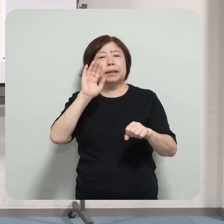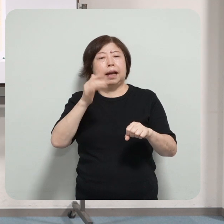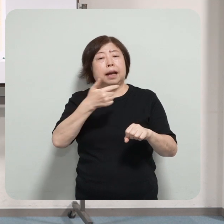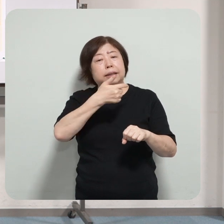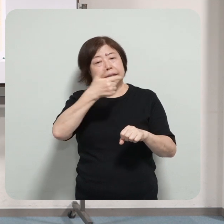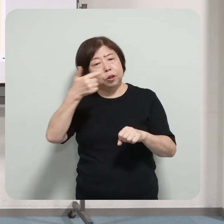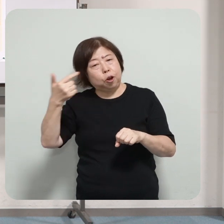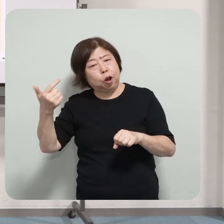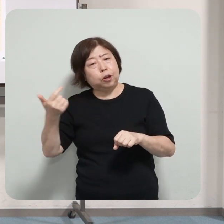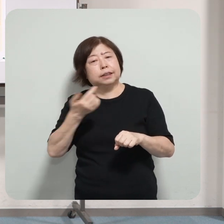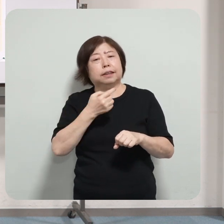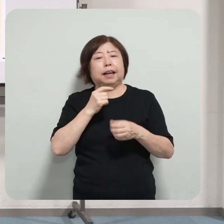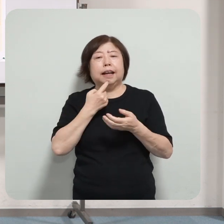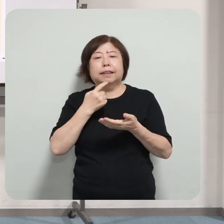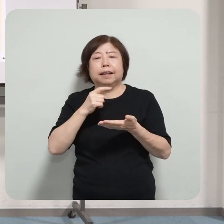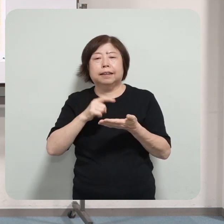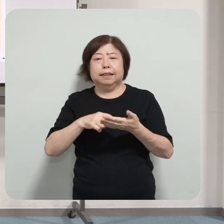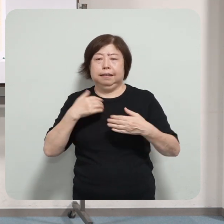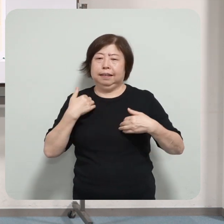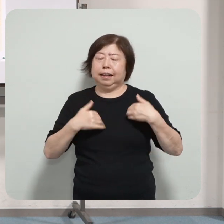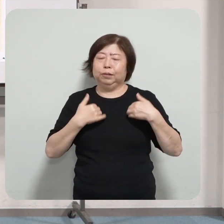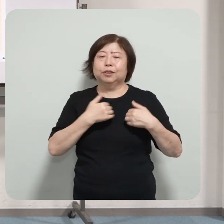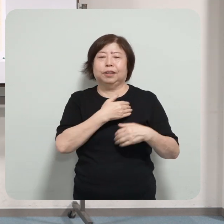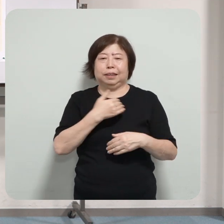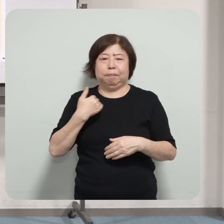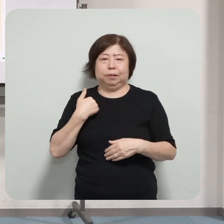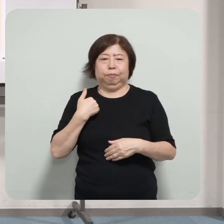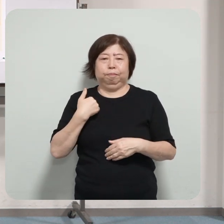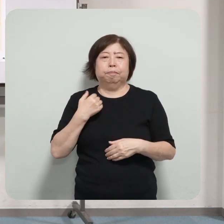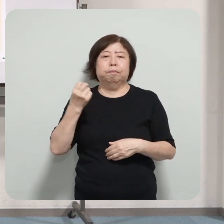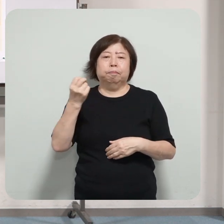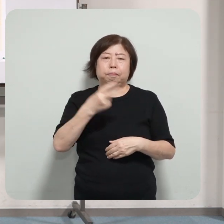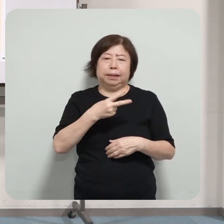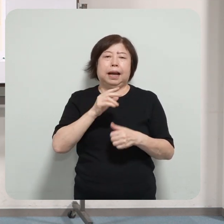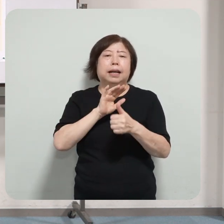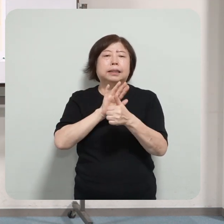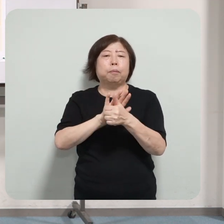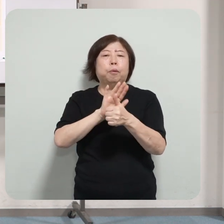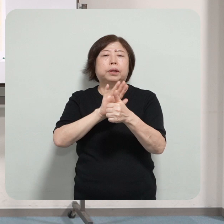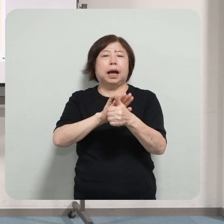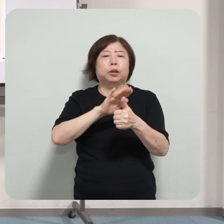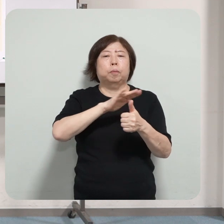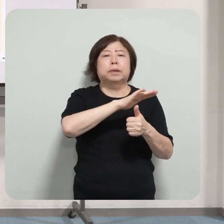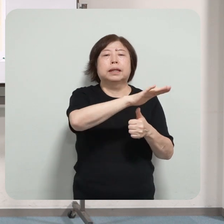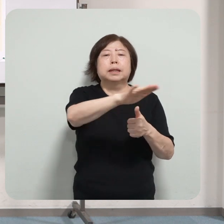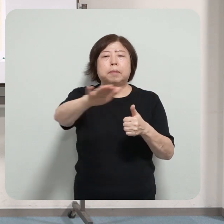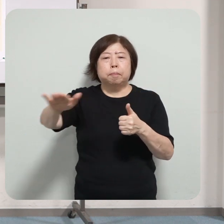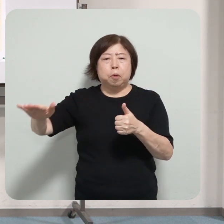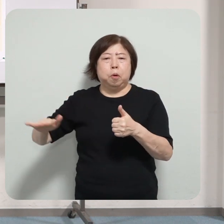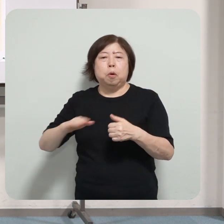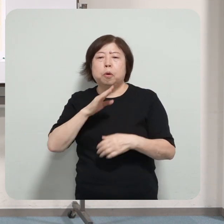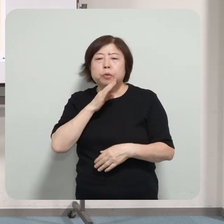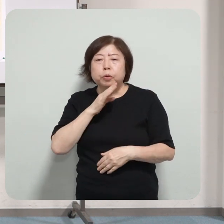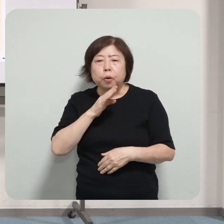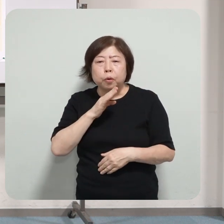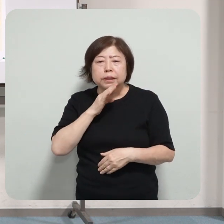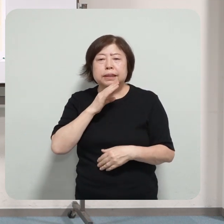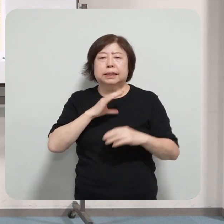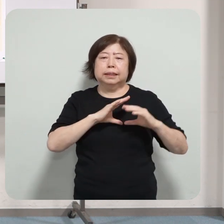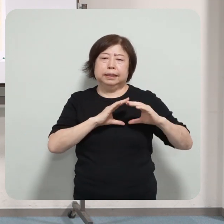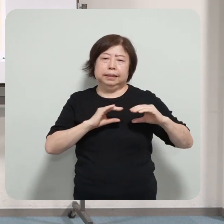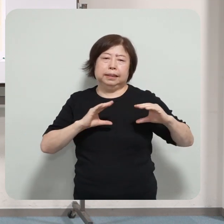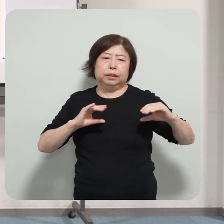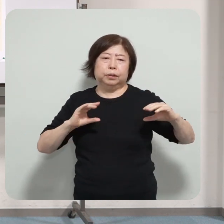く、できます。またサポーターの皆さんもですね、本当に周りで親切に、本当に、サポ